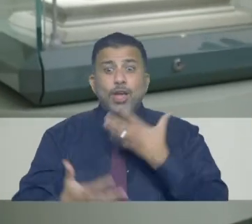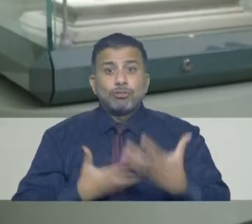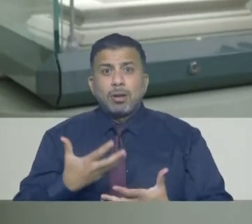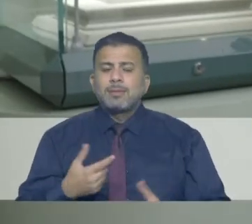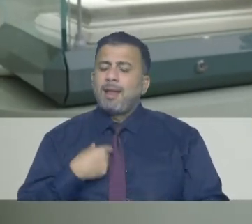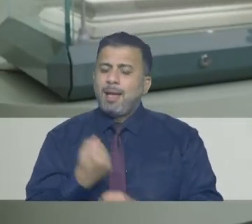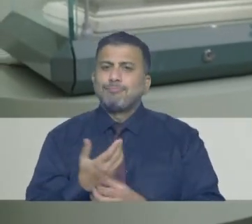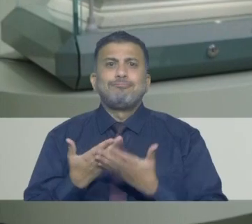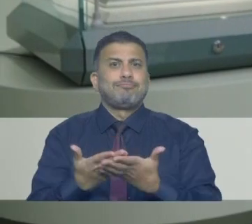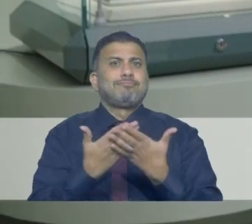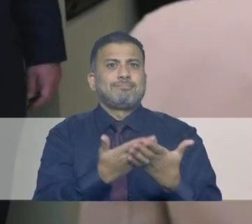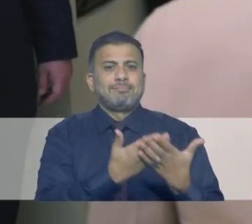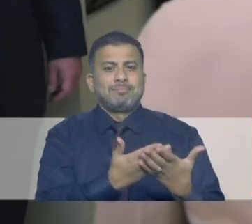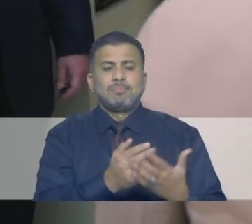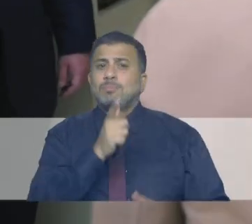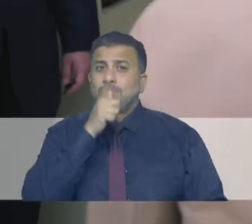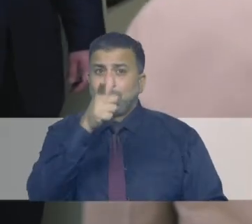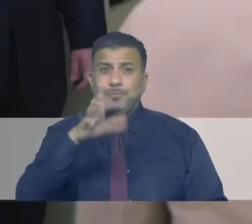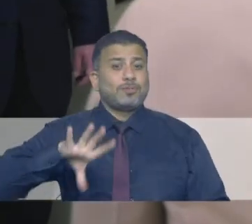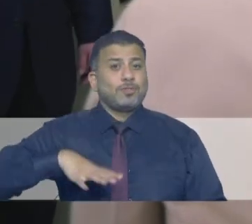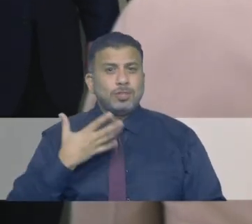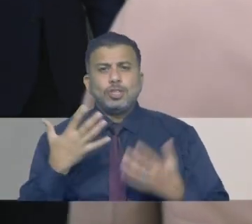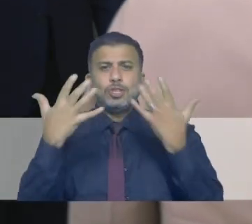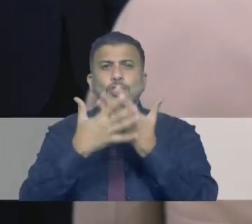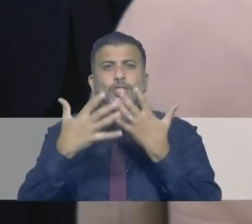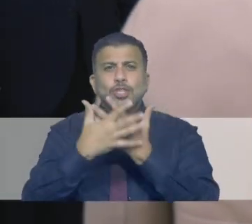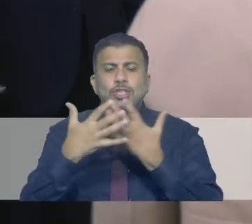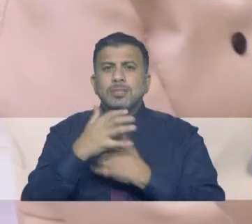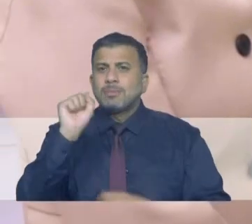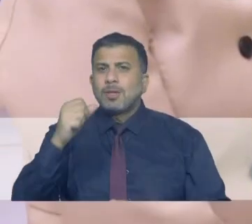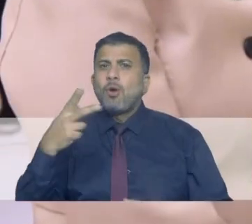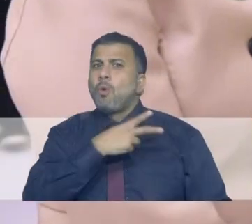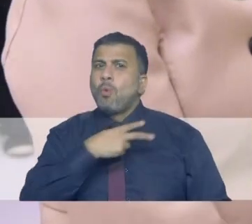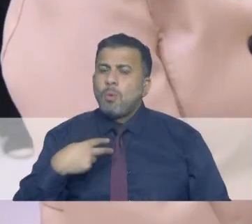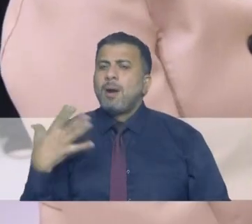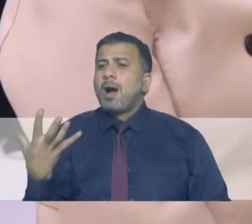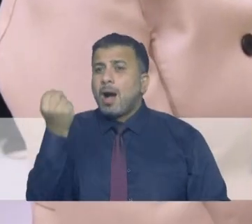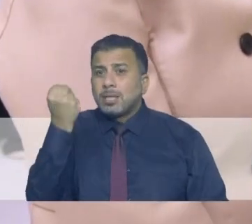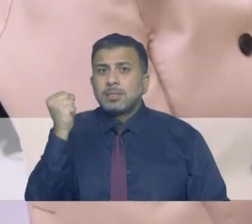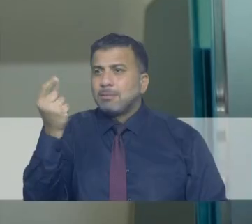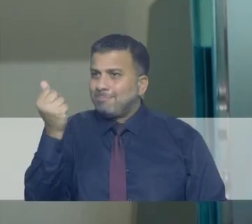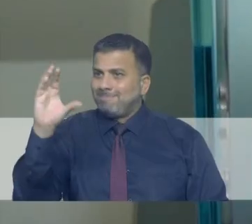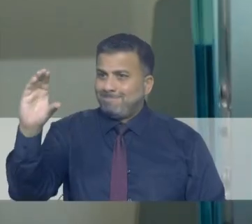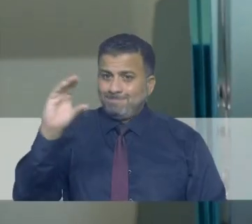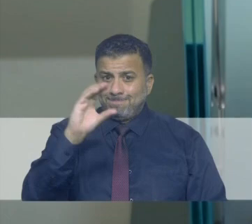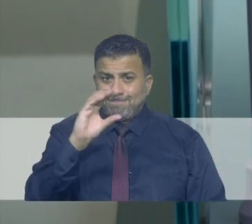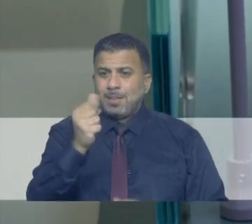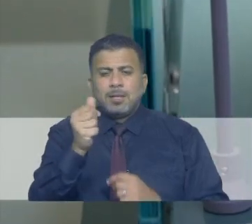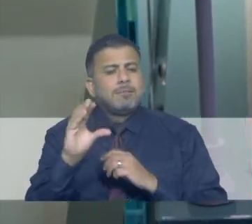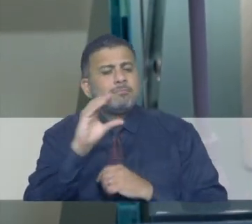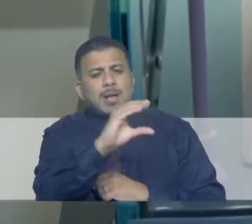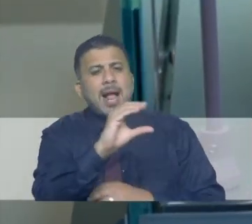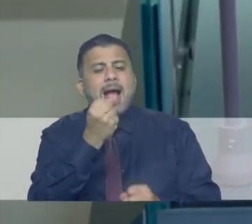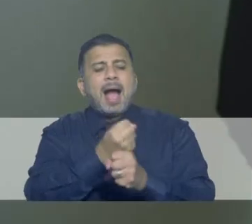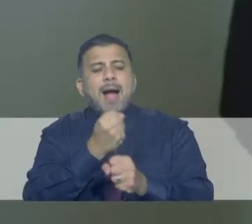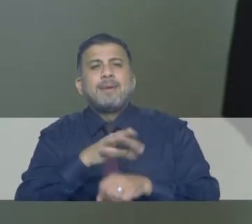به. ودعت سموها مختلف الشركات العاملة في القطاع الخاص إلى تخصيص جزء من العوائد لدعم